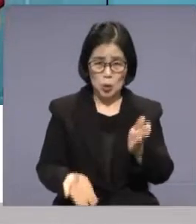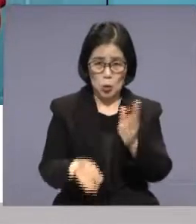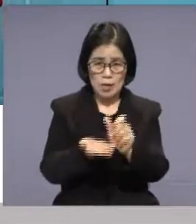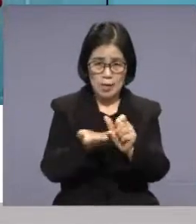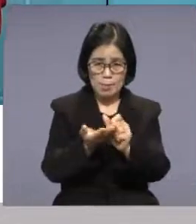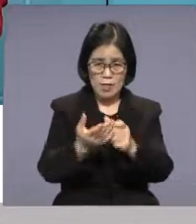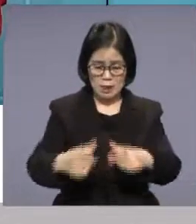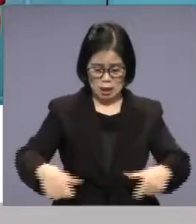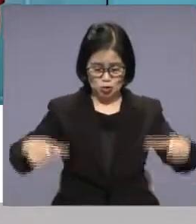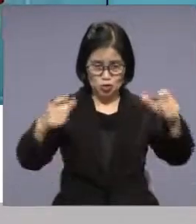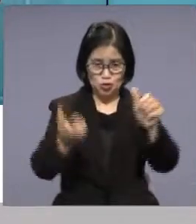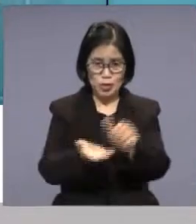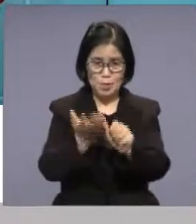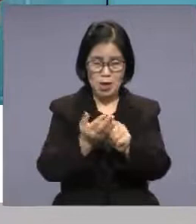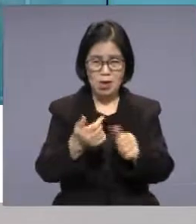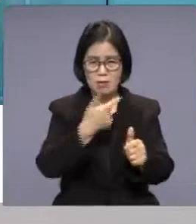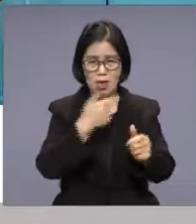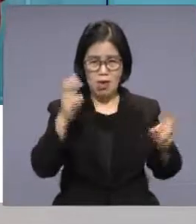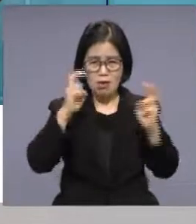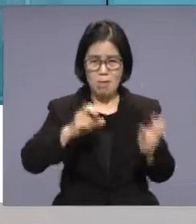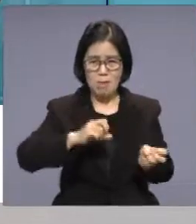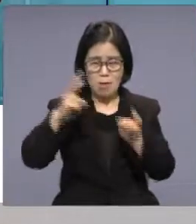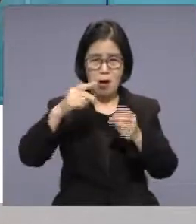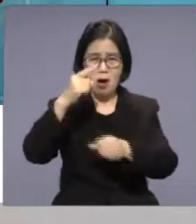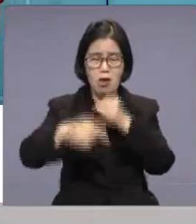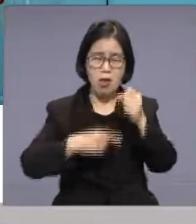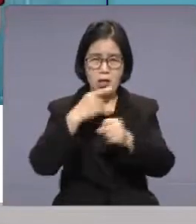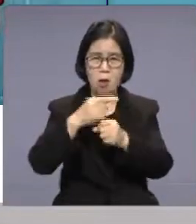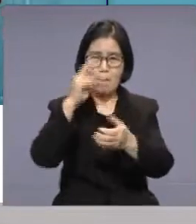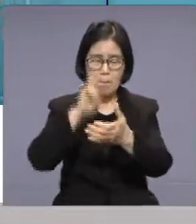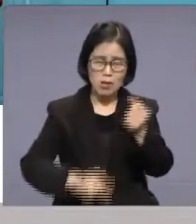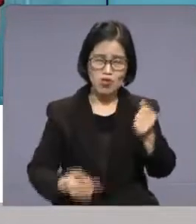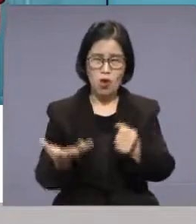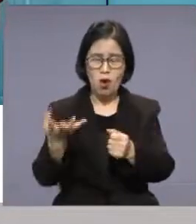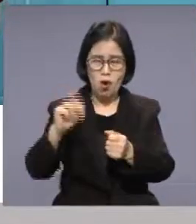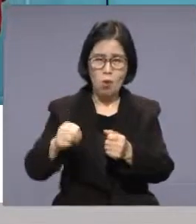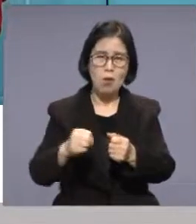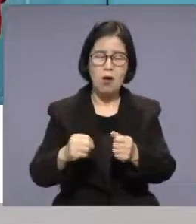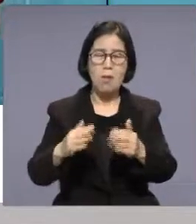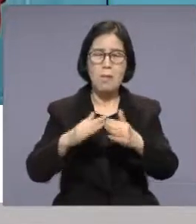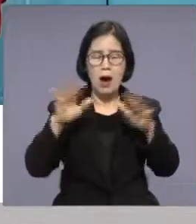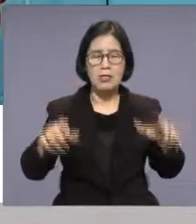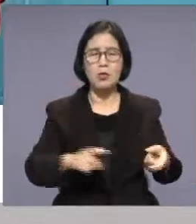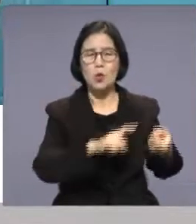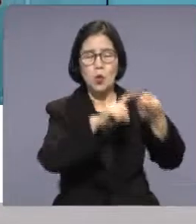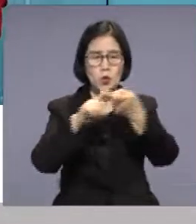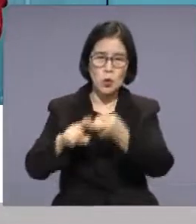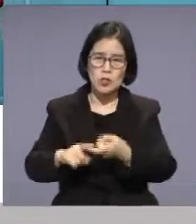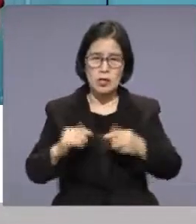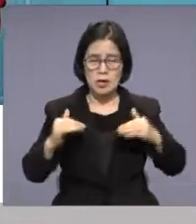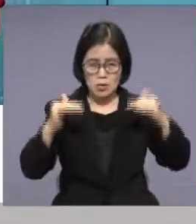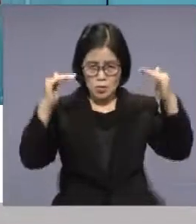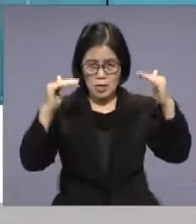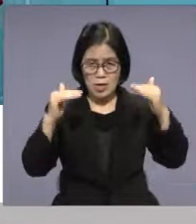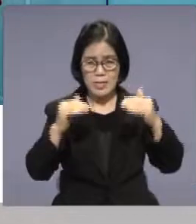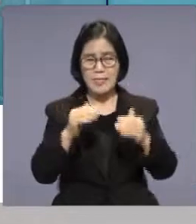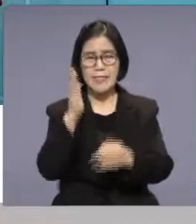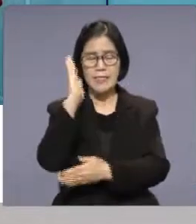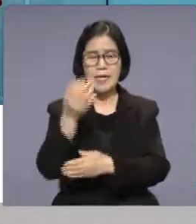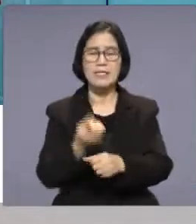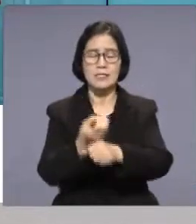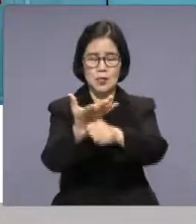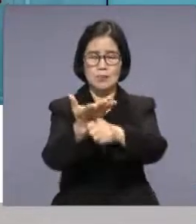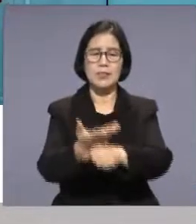대기업에 납품한 것을 계기로 연매출 수십억 원의 마을 공동체로 성장하게 된 사연을 이운총 기자가